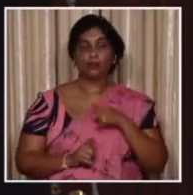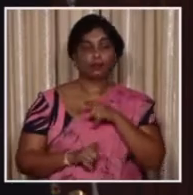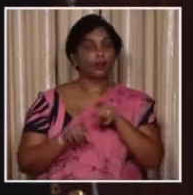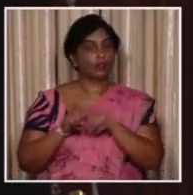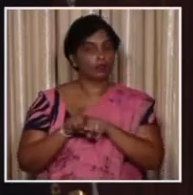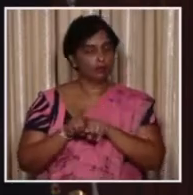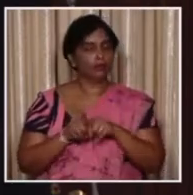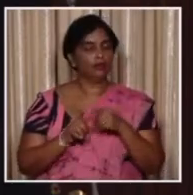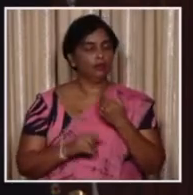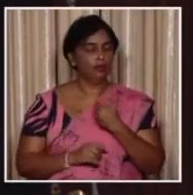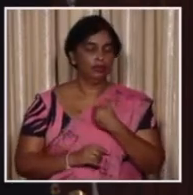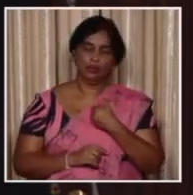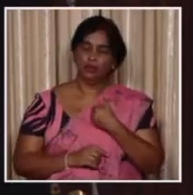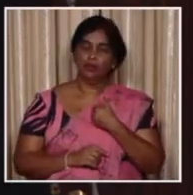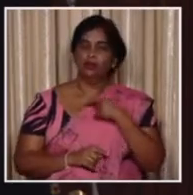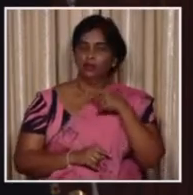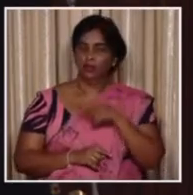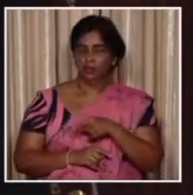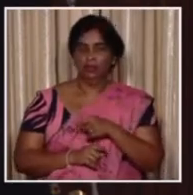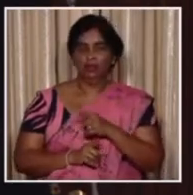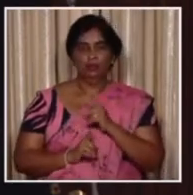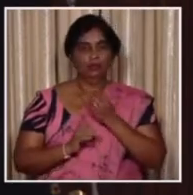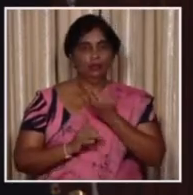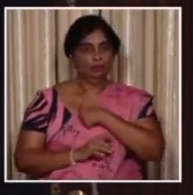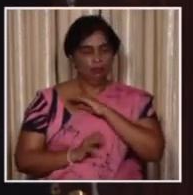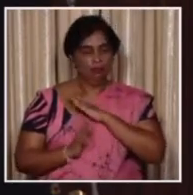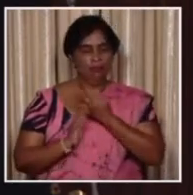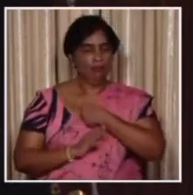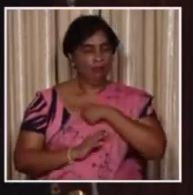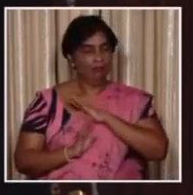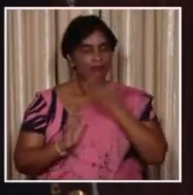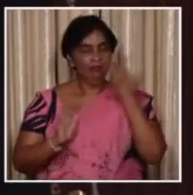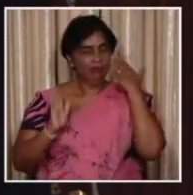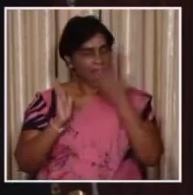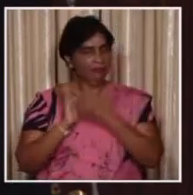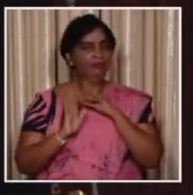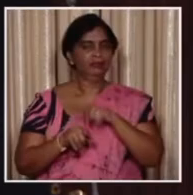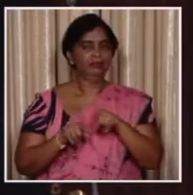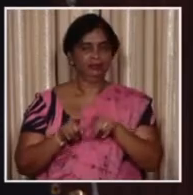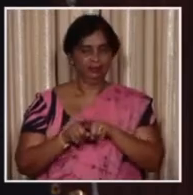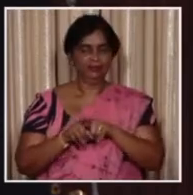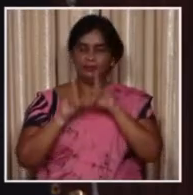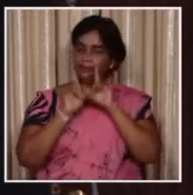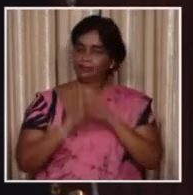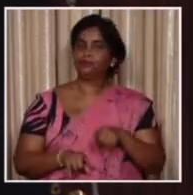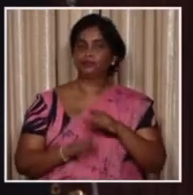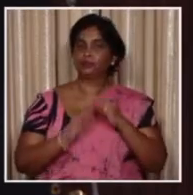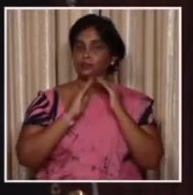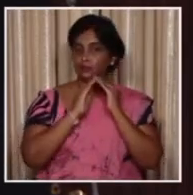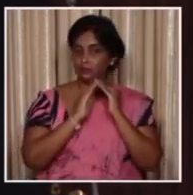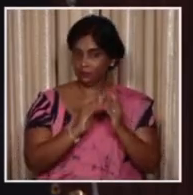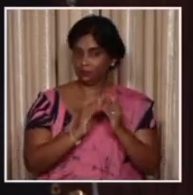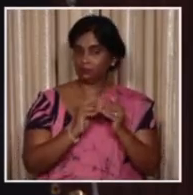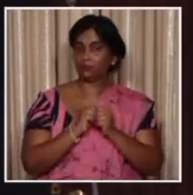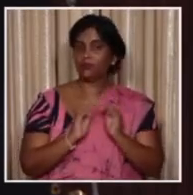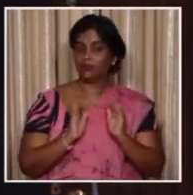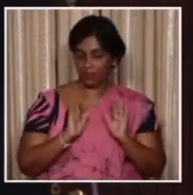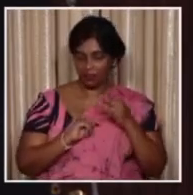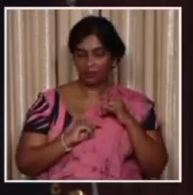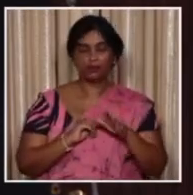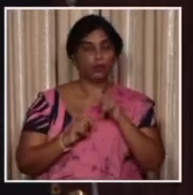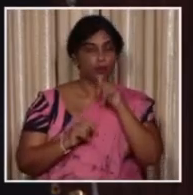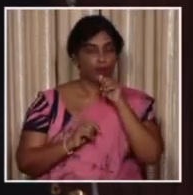අපේ මෙම බෞද්ධ භික්ෂුන් වහන්සේලා වෙනුවෙන් මේ විදිහේ මධ්‍යස්ථානයක් බිහි කිරීම සහ